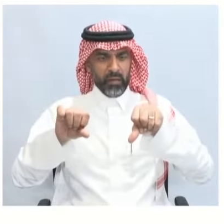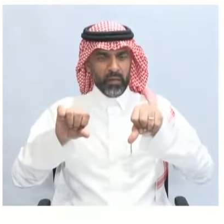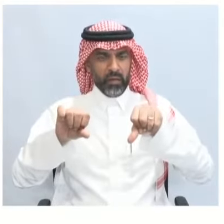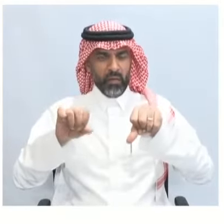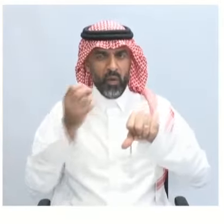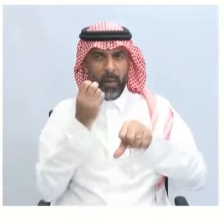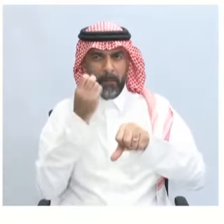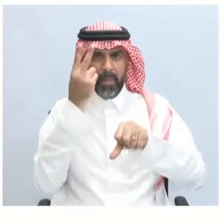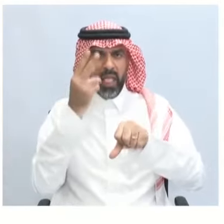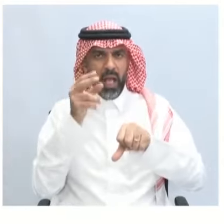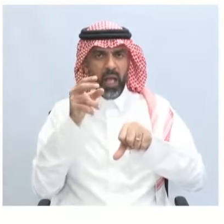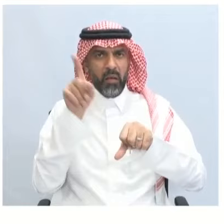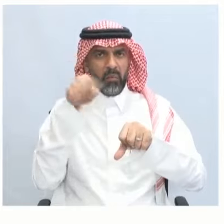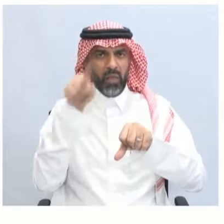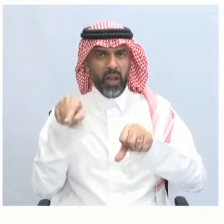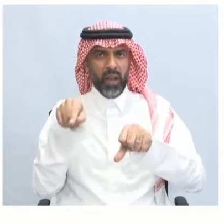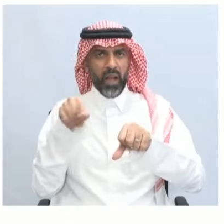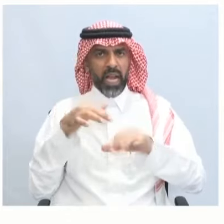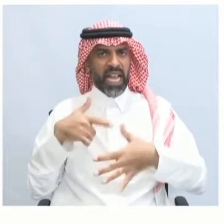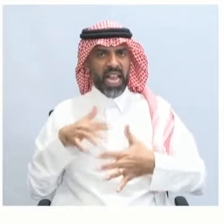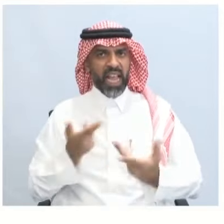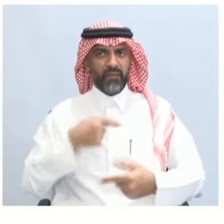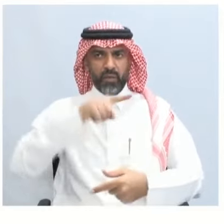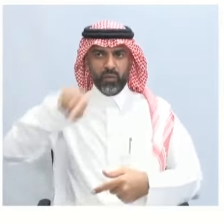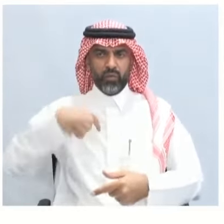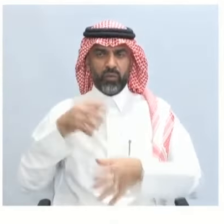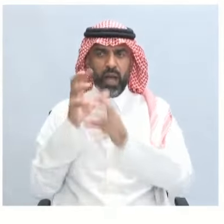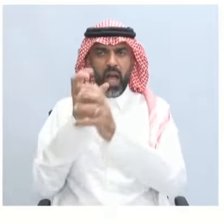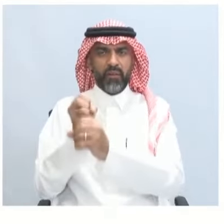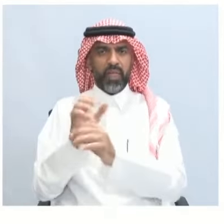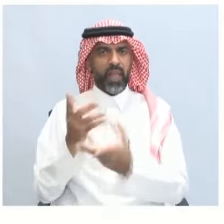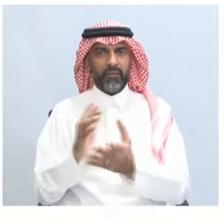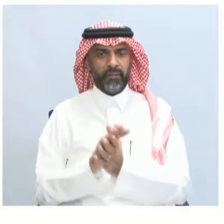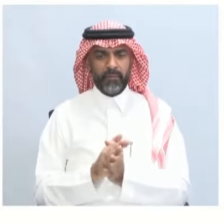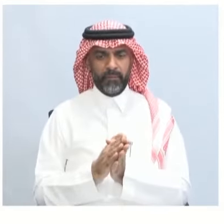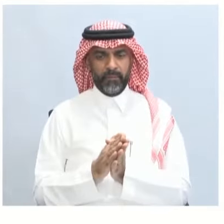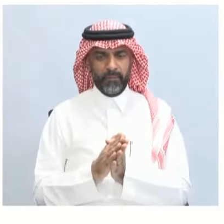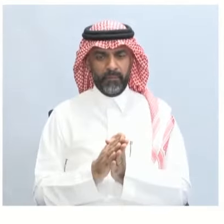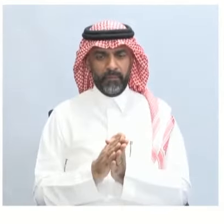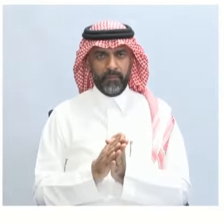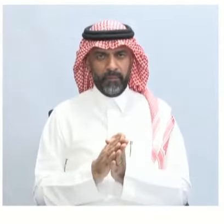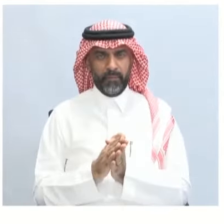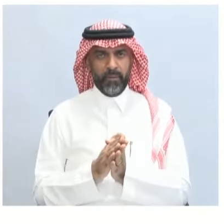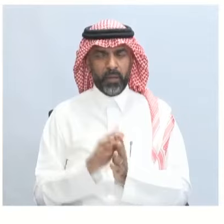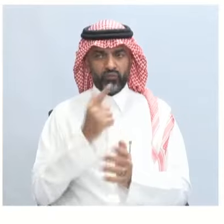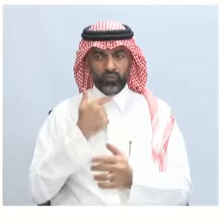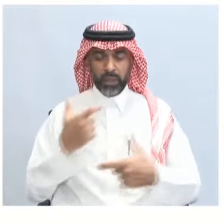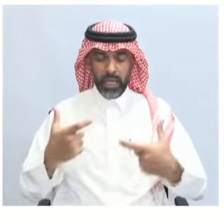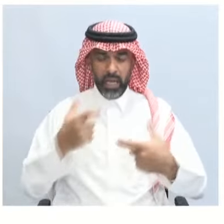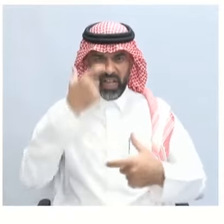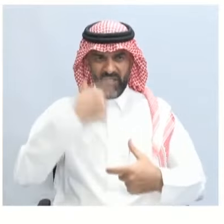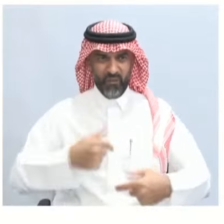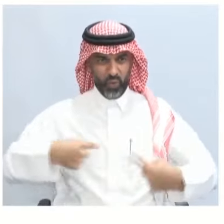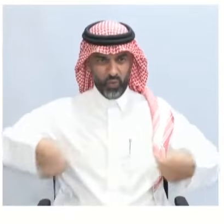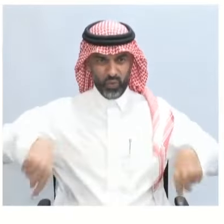والبدع المضله ماذا من يجيب على هذا السؤال من يجيب على هذا السؤال